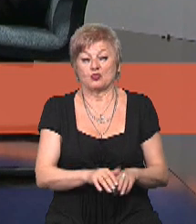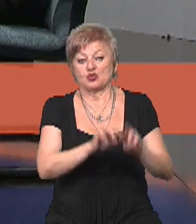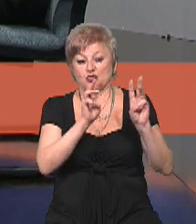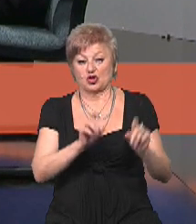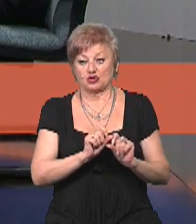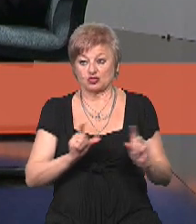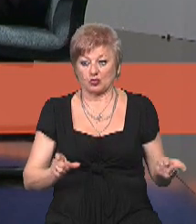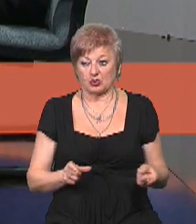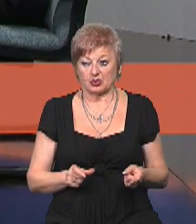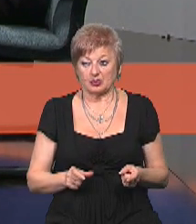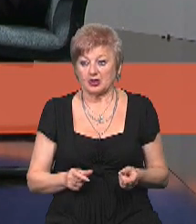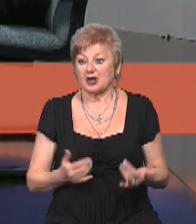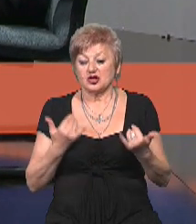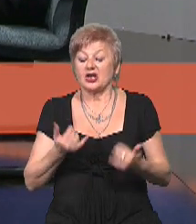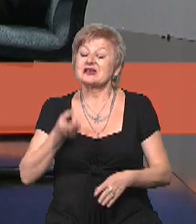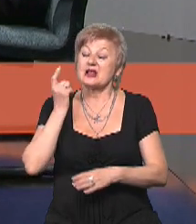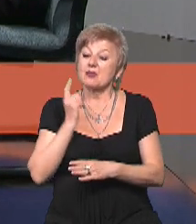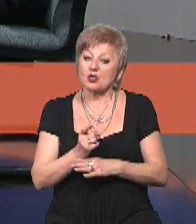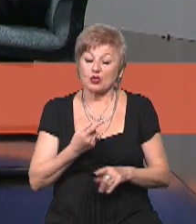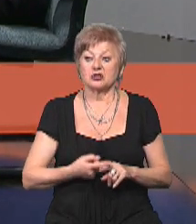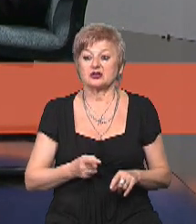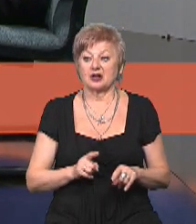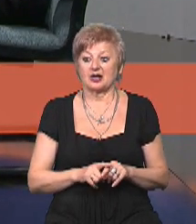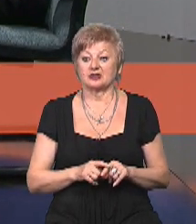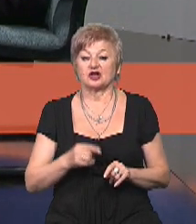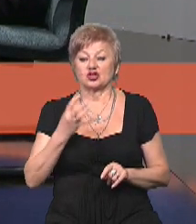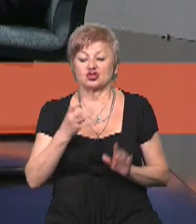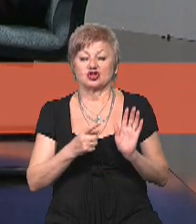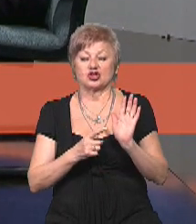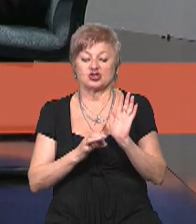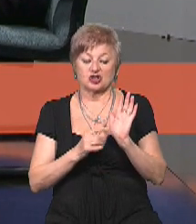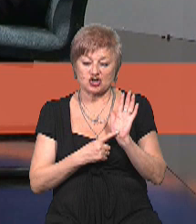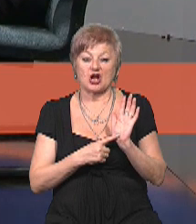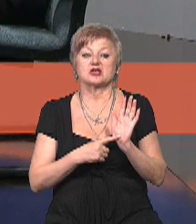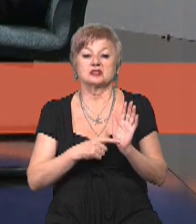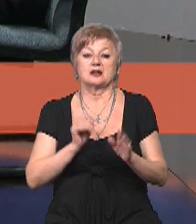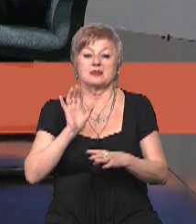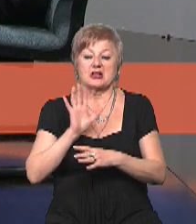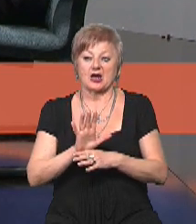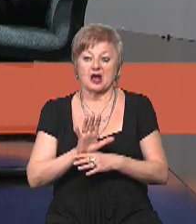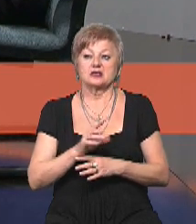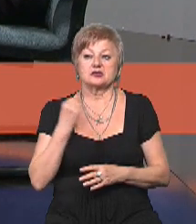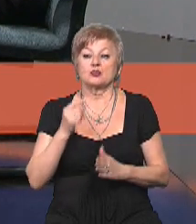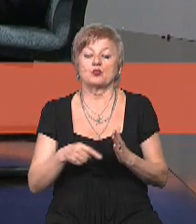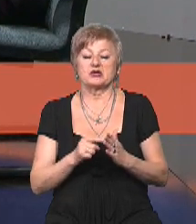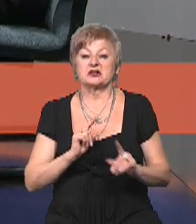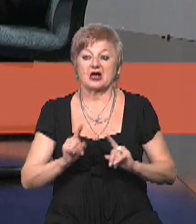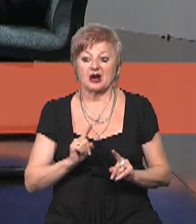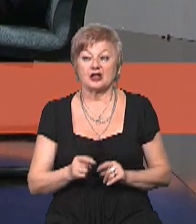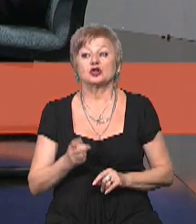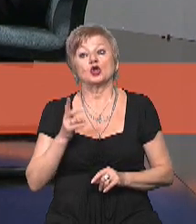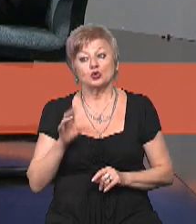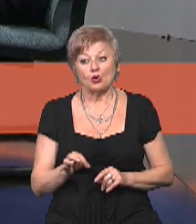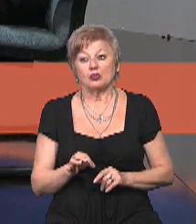це дозволено наразі? Ні, наразі це заборонено 406-м наказом Департаменту освіти і науки Запорізької міської ради,